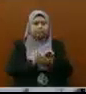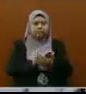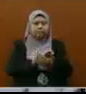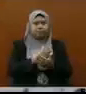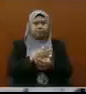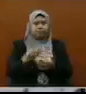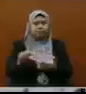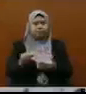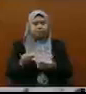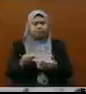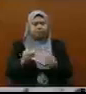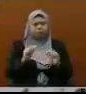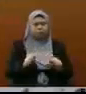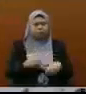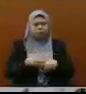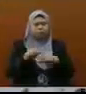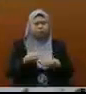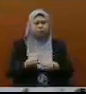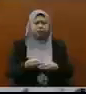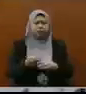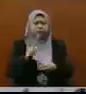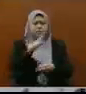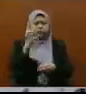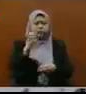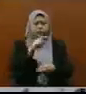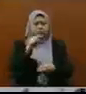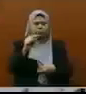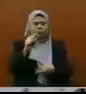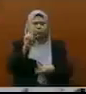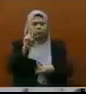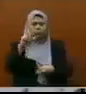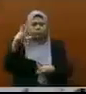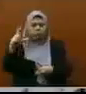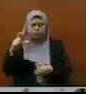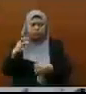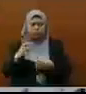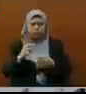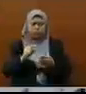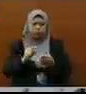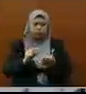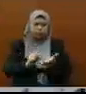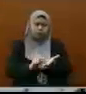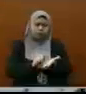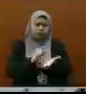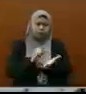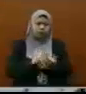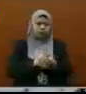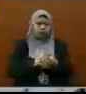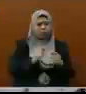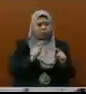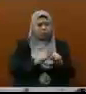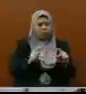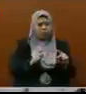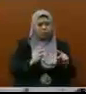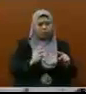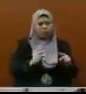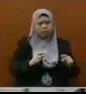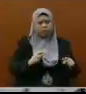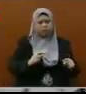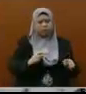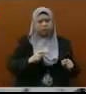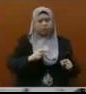menawarkan pemberian antara 500 hingga 2 bulan ni. Tapi KPI ataupun KPI setting ini